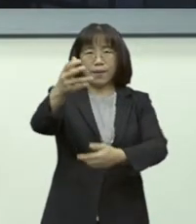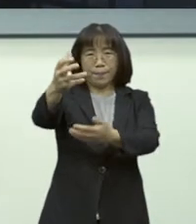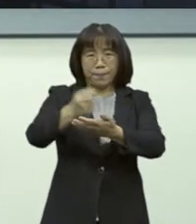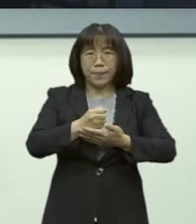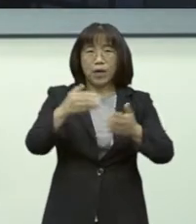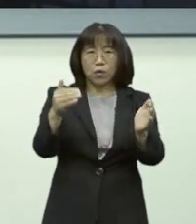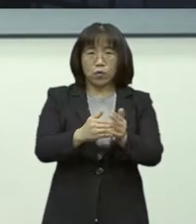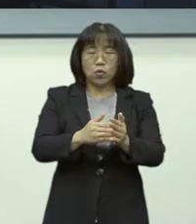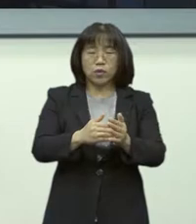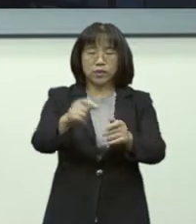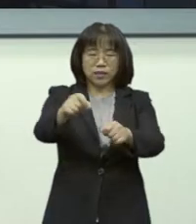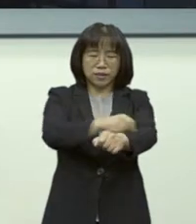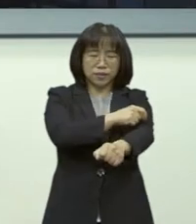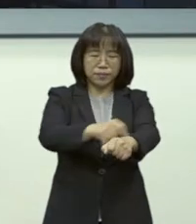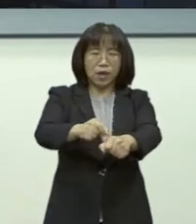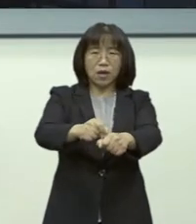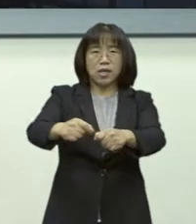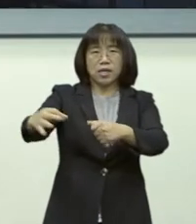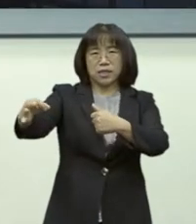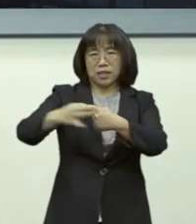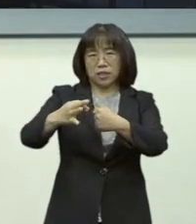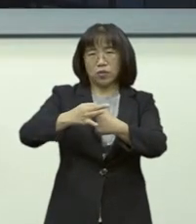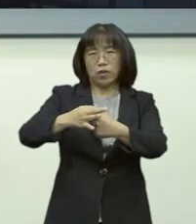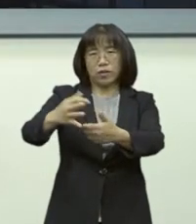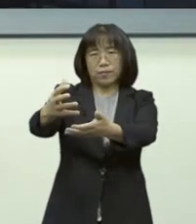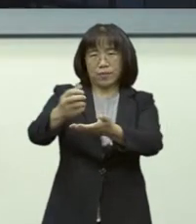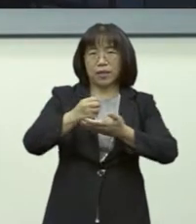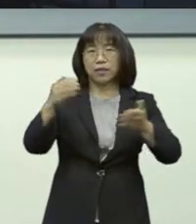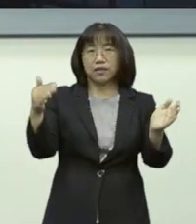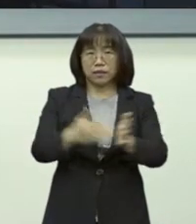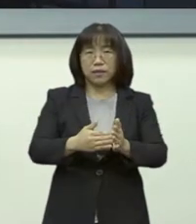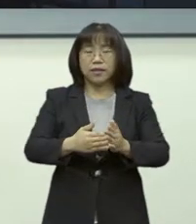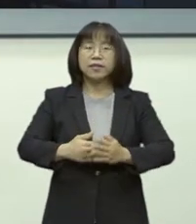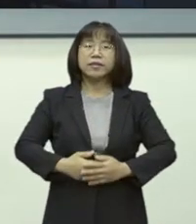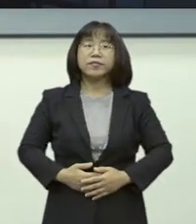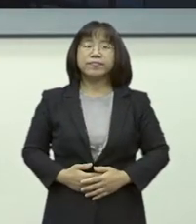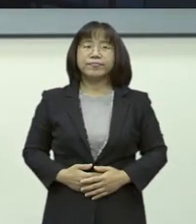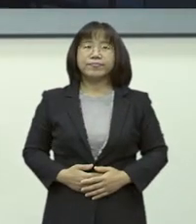표창과 함께 특별교부세 도 확보하는 쾌거를 올렸습니다